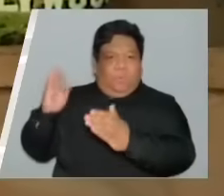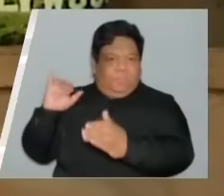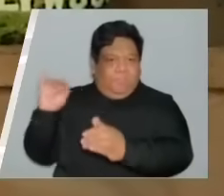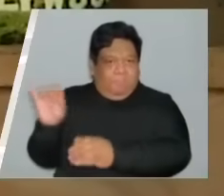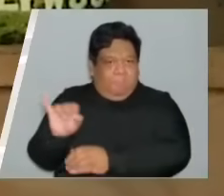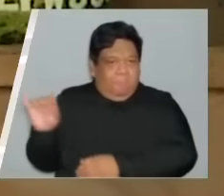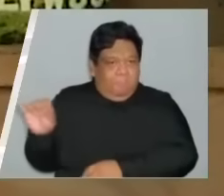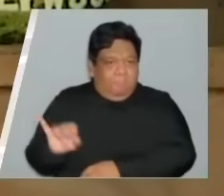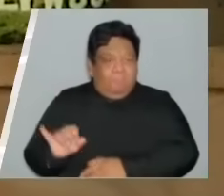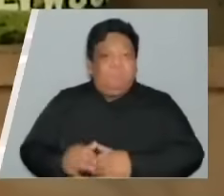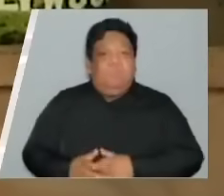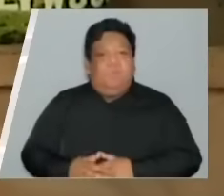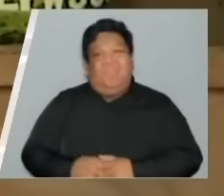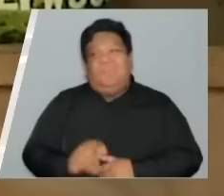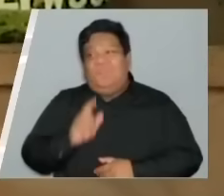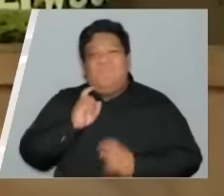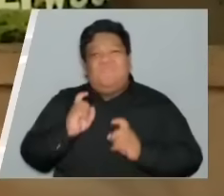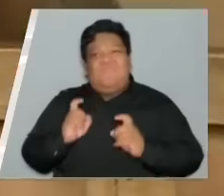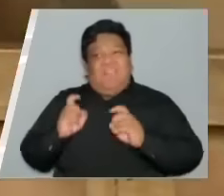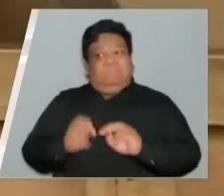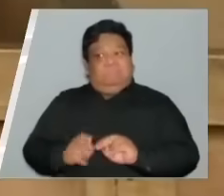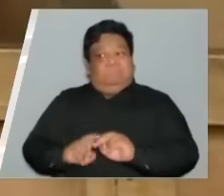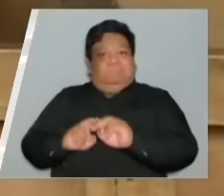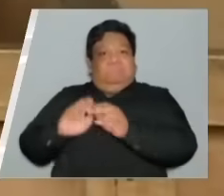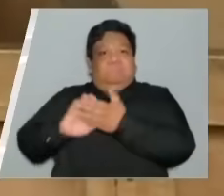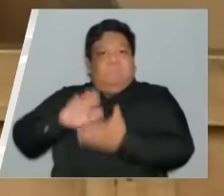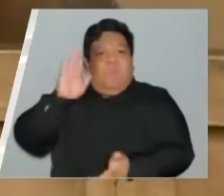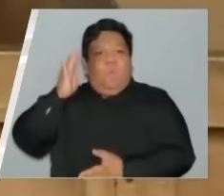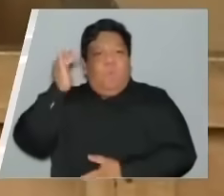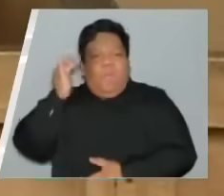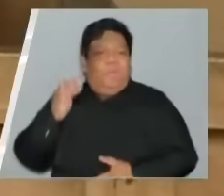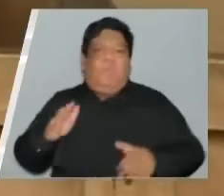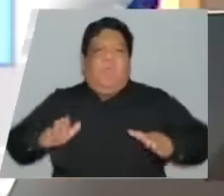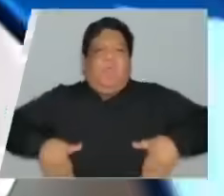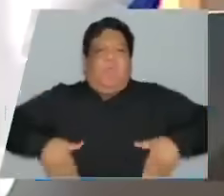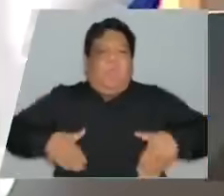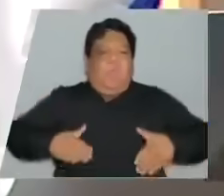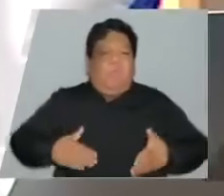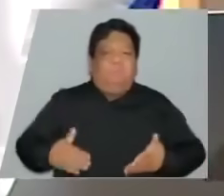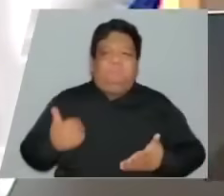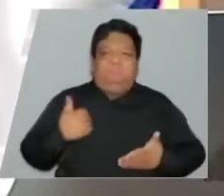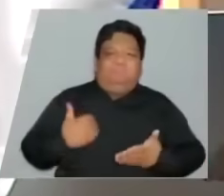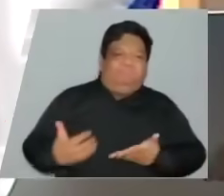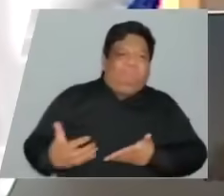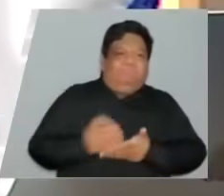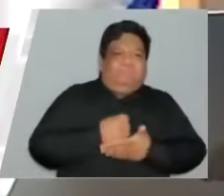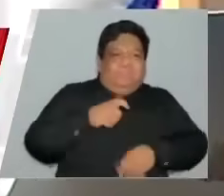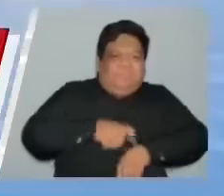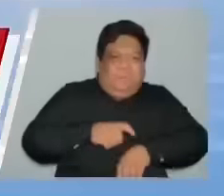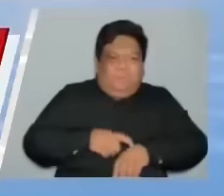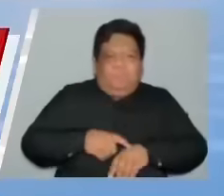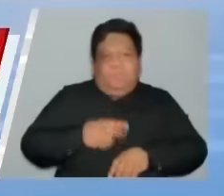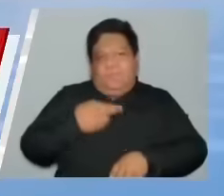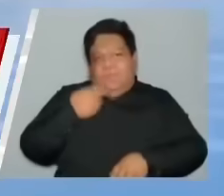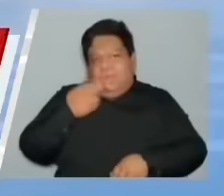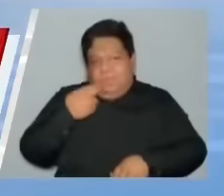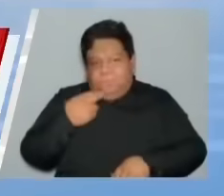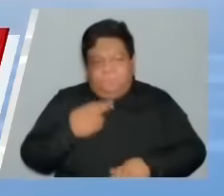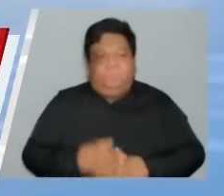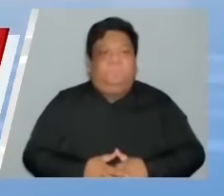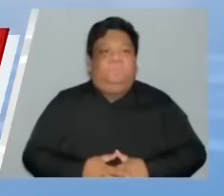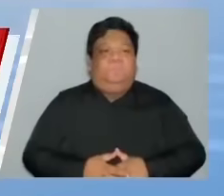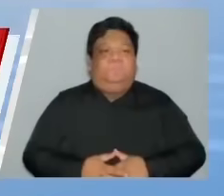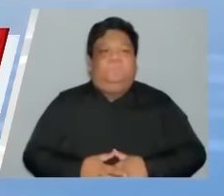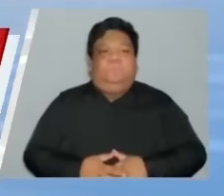iminahal dahil kinukumpara sa panahong hindi pa sumisipa ang presyo ng bigas. Expectation it will actually increase